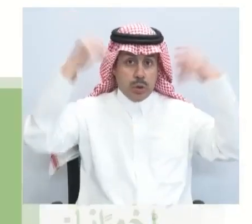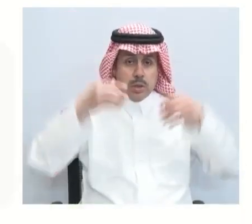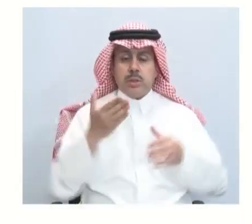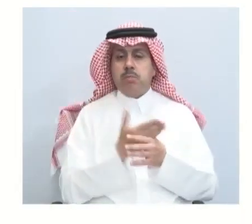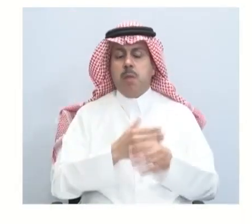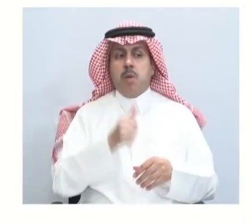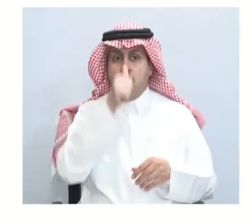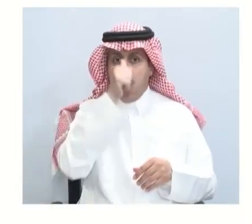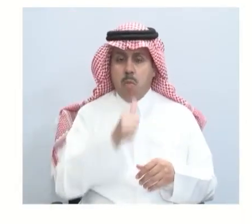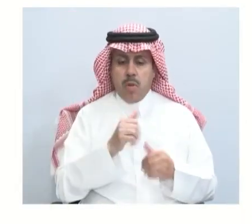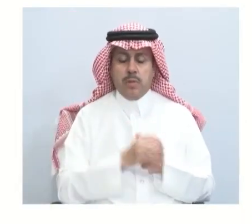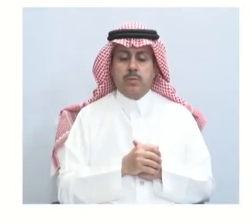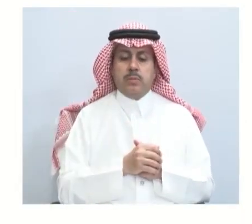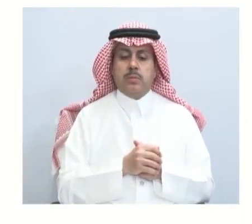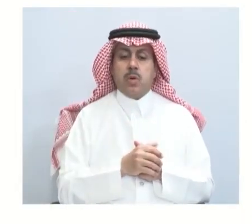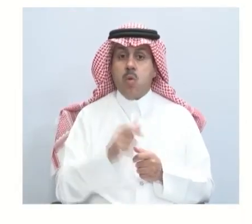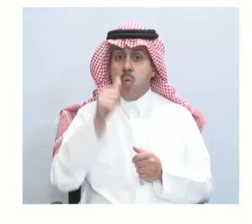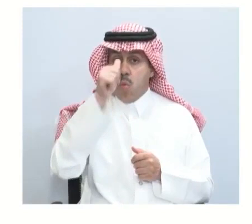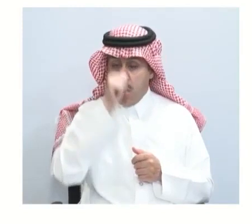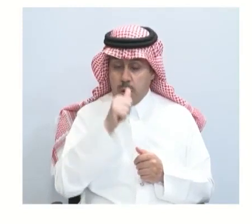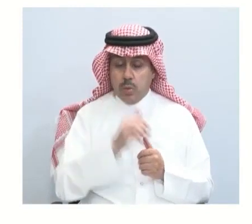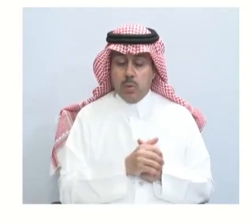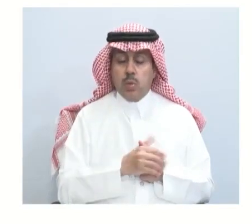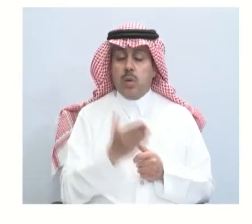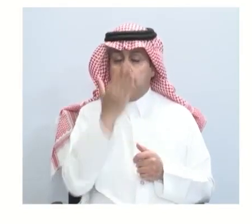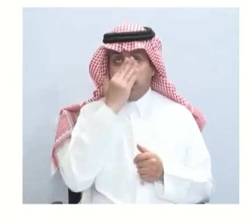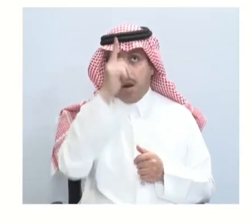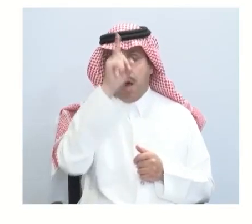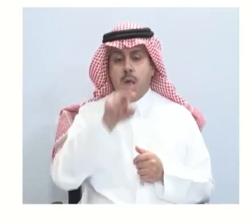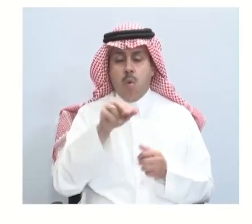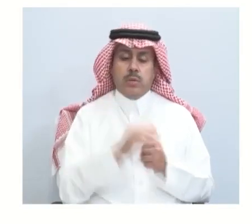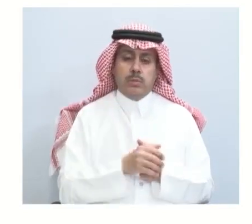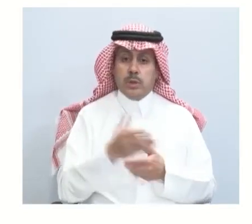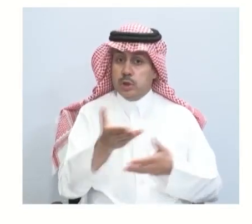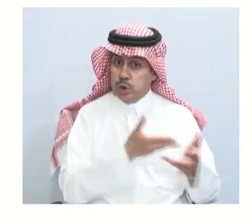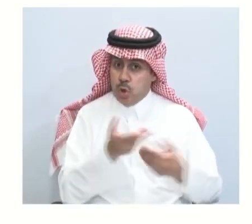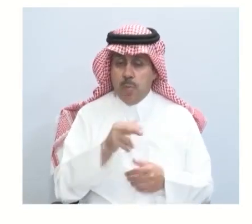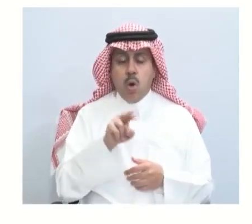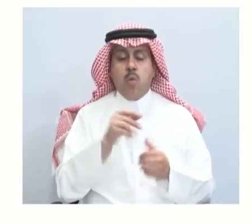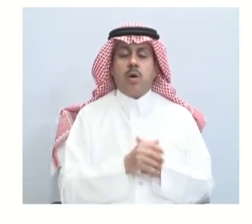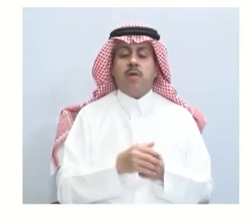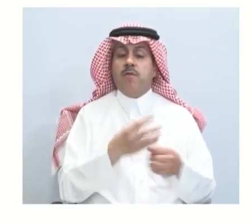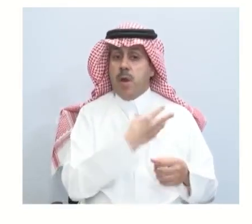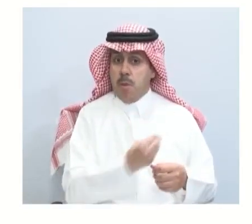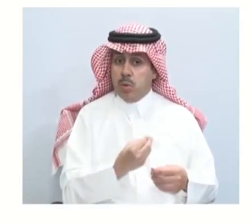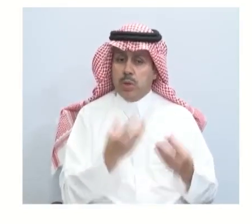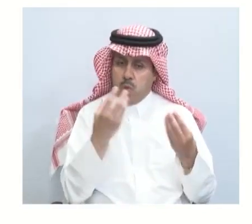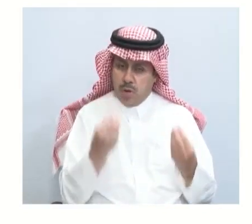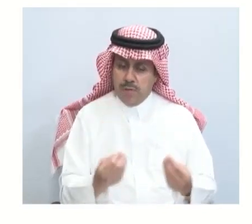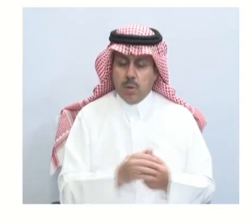ومعنى قوله عليه الصلاه والسلام وكونوا عباد الله اخوانا اي تعاملوا معامله الاخوه في الموده والرفق